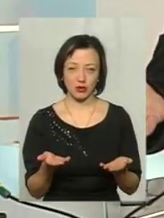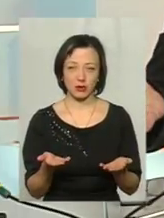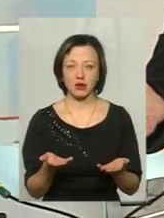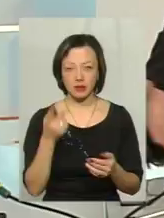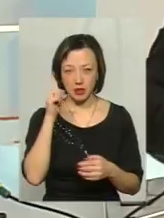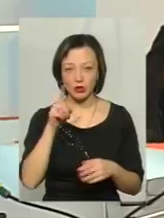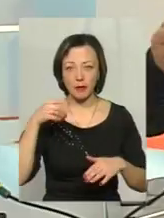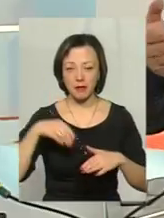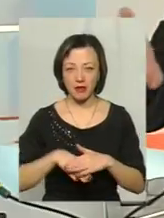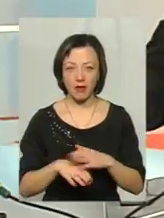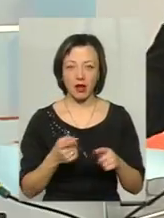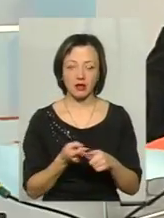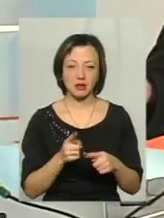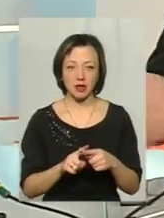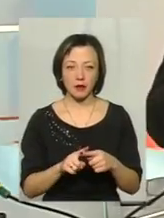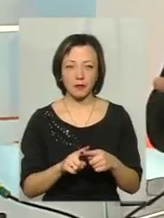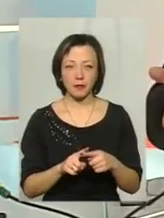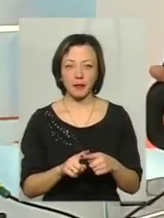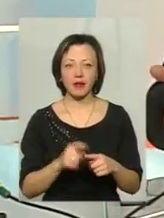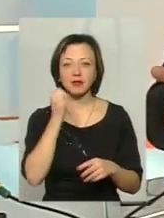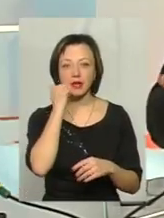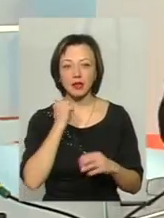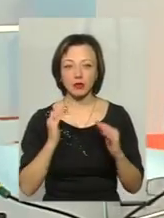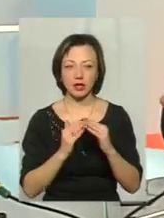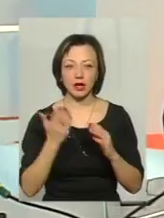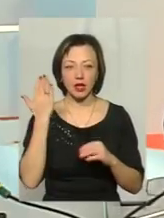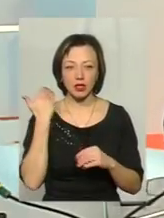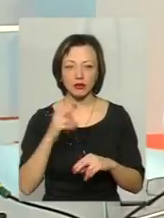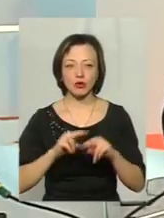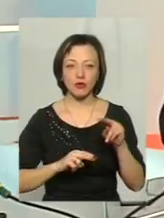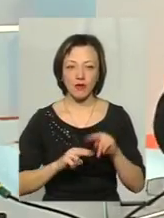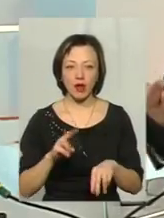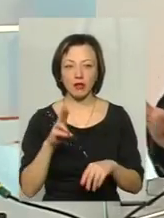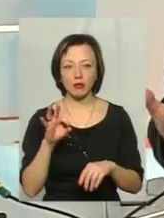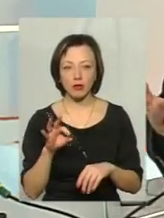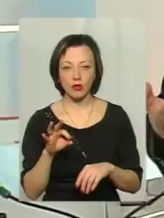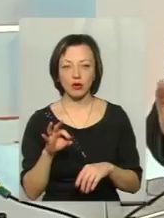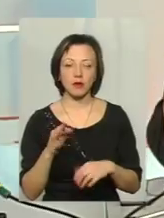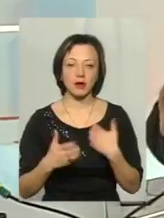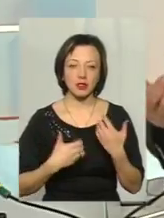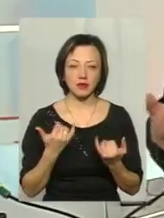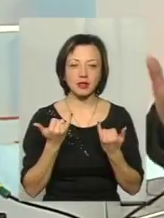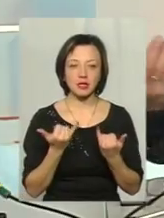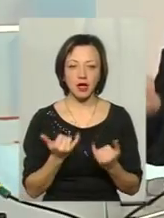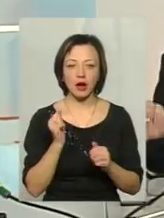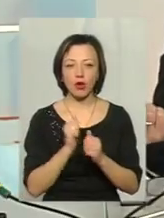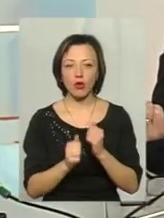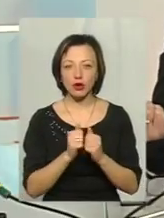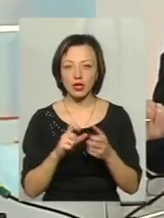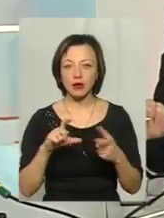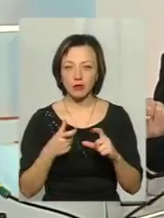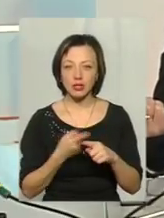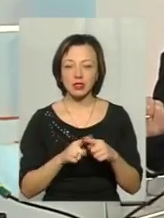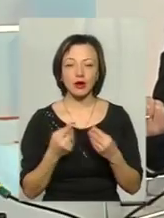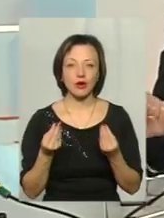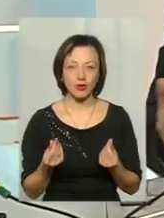що таке підвал? Це то, що на старих будинках. Раніше будували, бо ну, трошки переймали. Зараз кожен кирпич – це